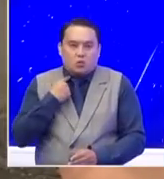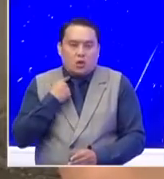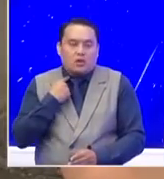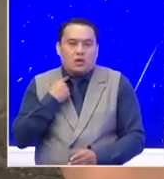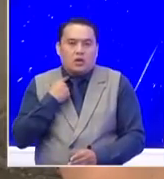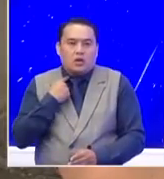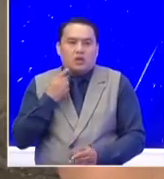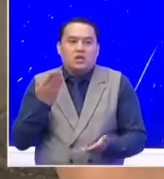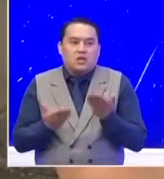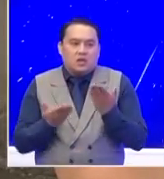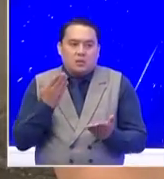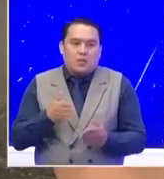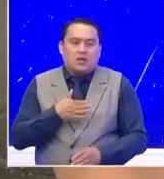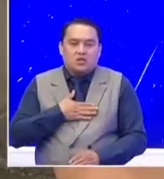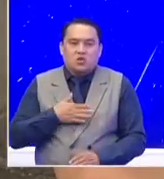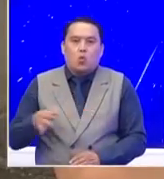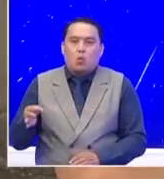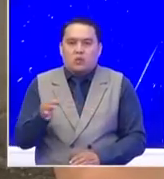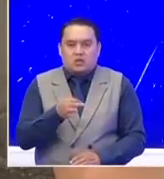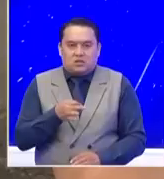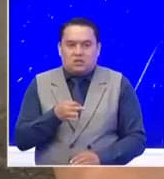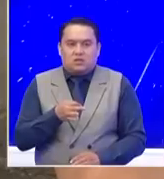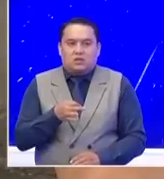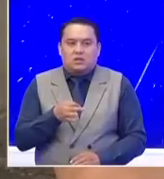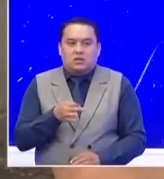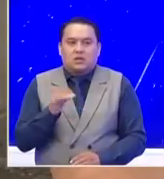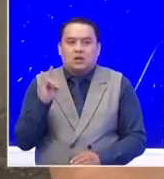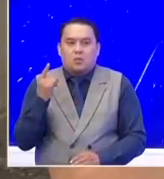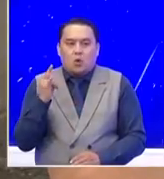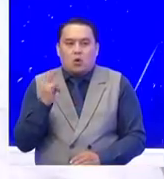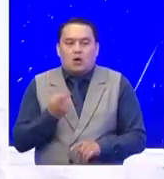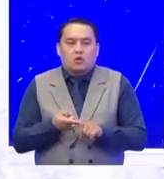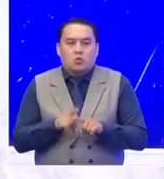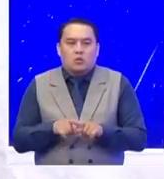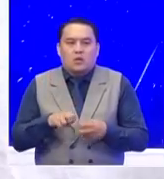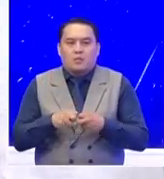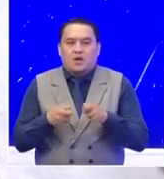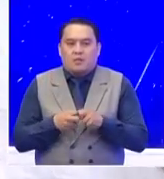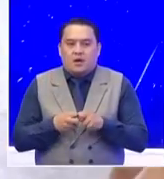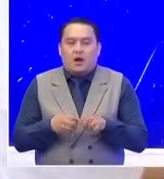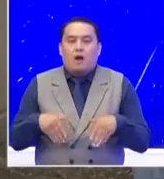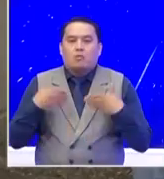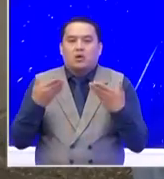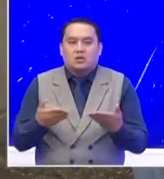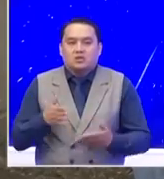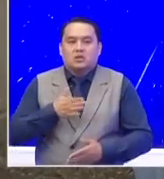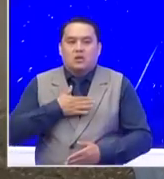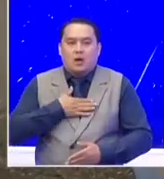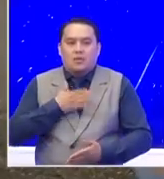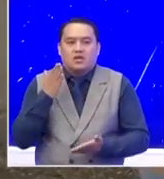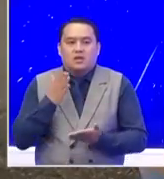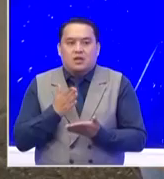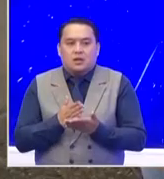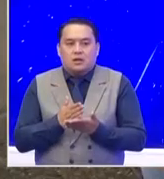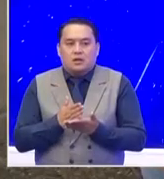Талдыкургане, либо по нашей области, именно ребеночка, у которой с такой же проблемой. Можно обратиться к нам. Если есть вообще, в